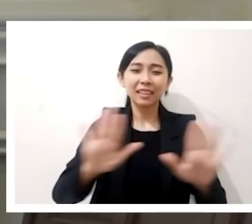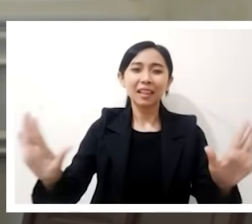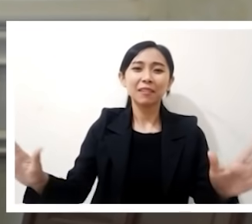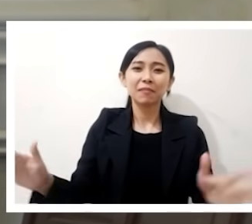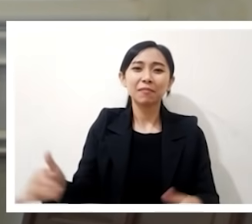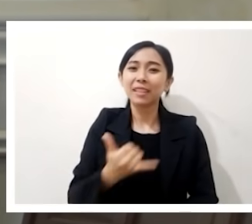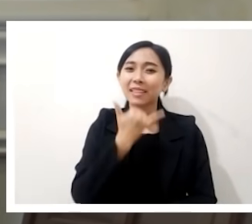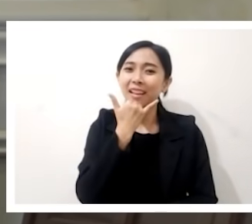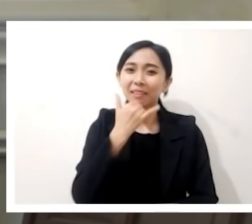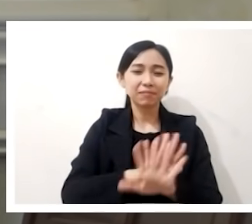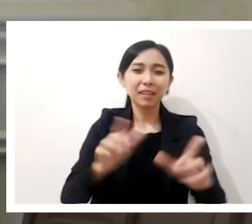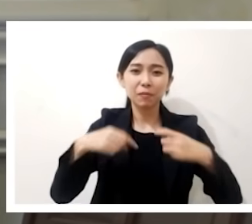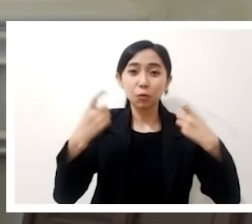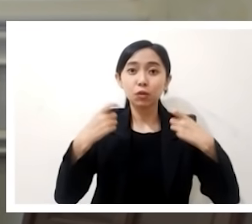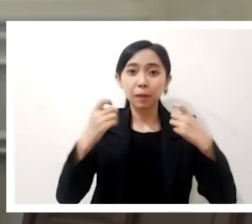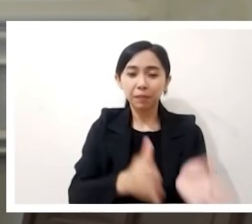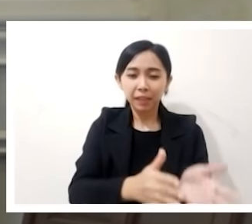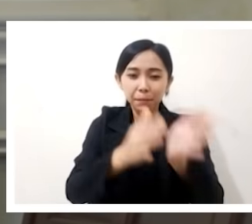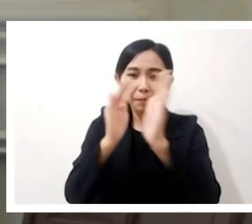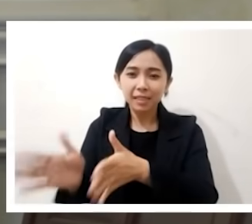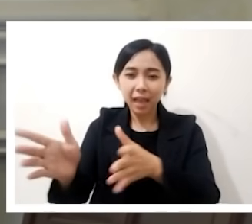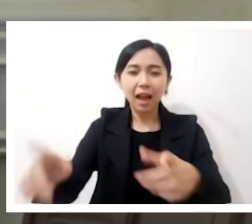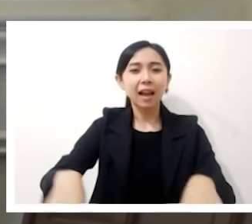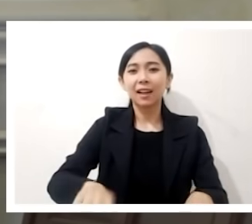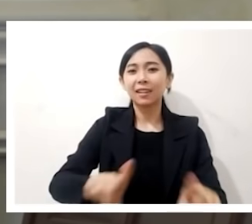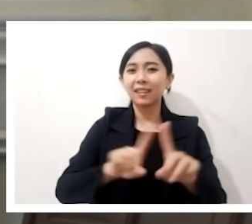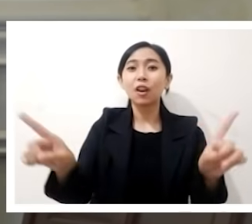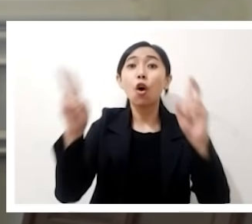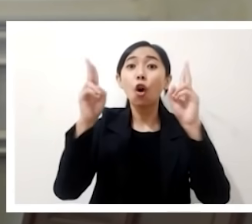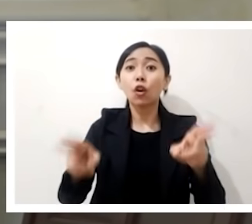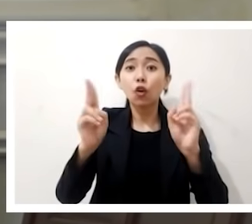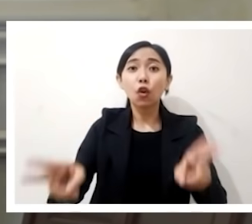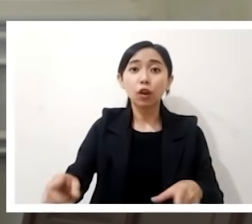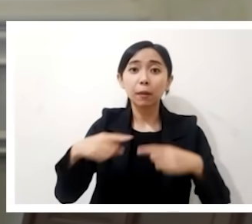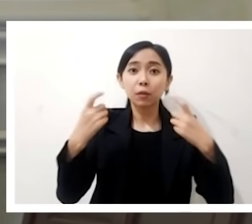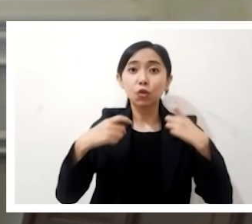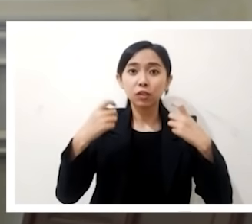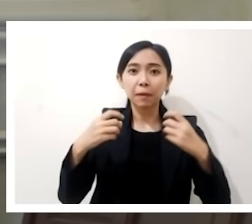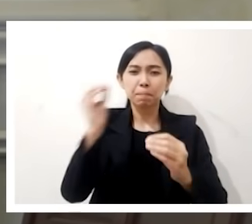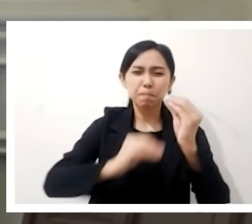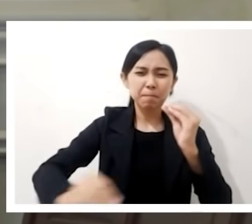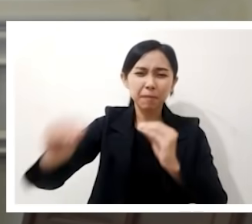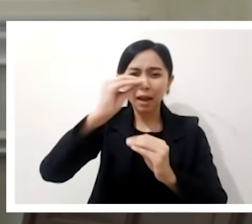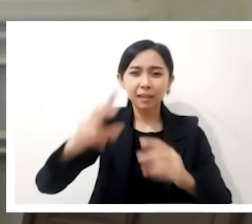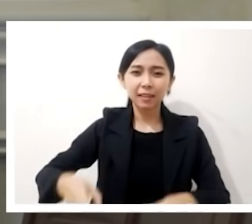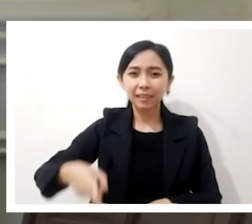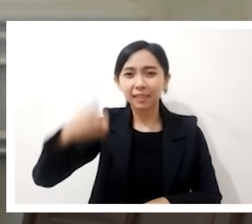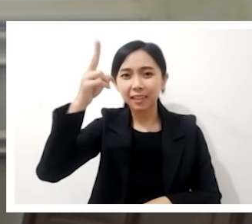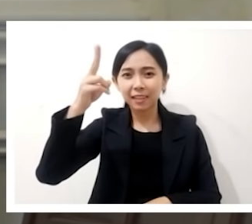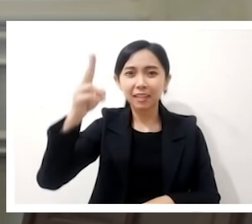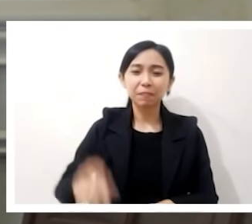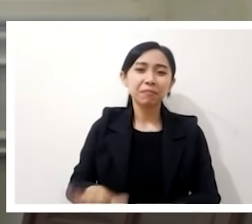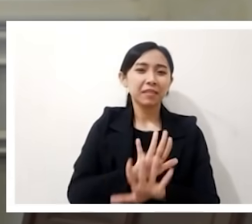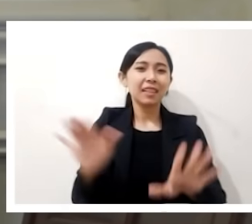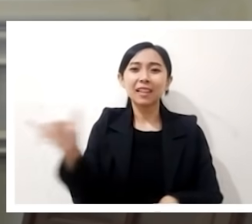saleh, tanpa salah, tanpa noda, yang terpisah dari orang-orang berdosa, dan lebih tinggi daripada tingkat-tingkat